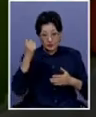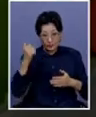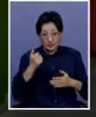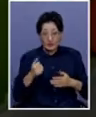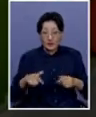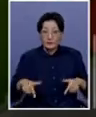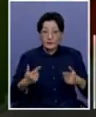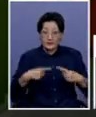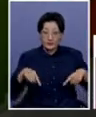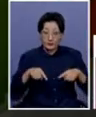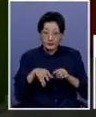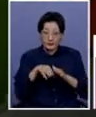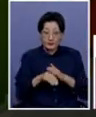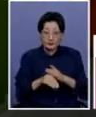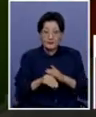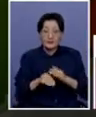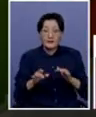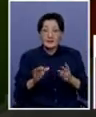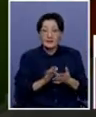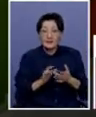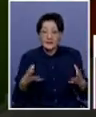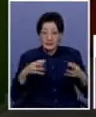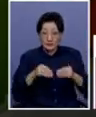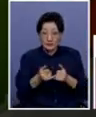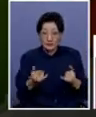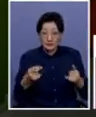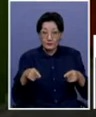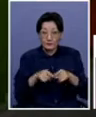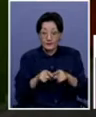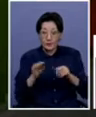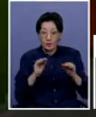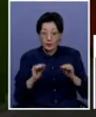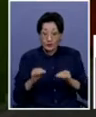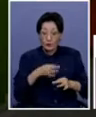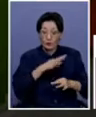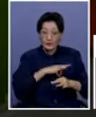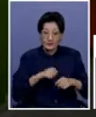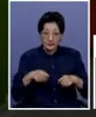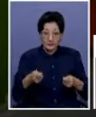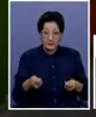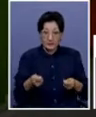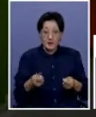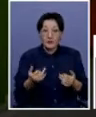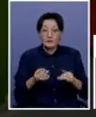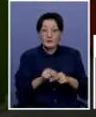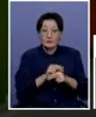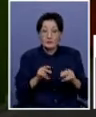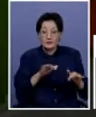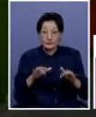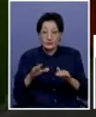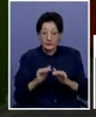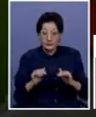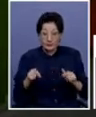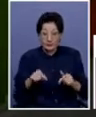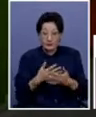16 орталықтарының бірінде сенсорлық интеграцияға арналған мынадай құрал-жабдықтар қолданысқа берілді. Емдік шараясында балалар